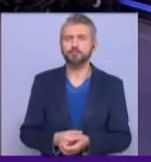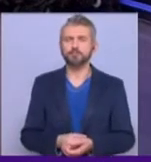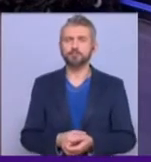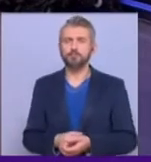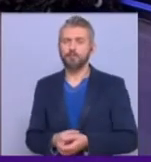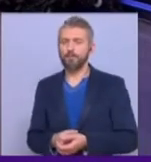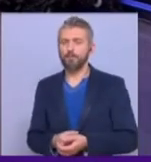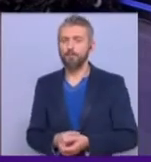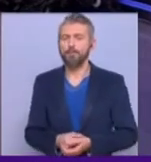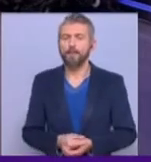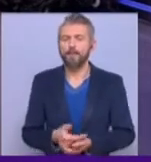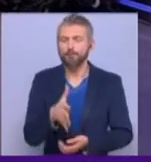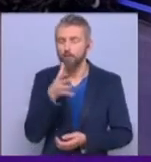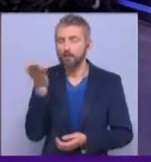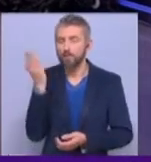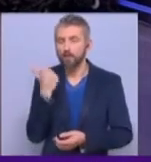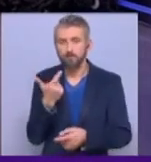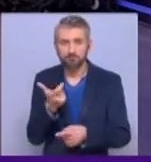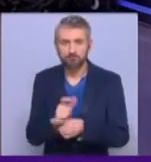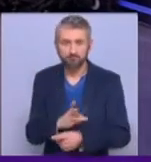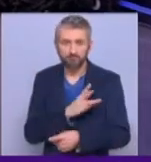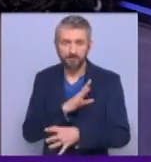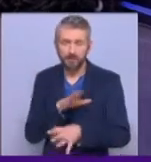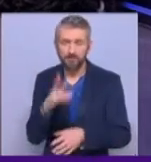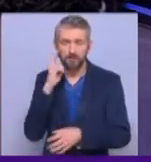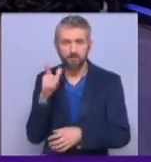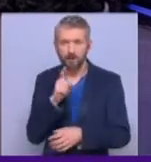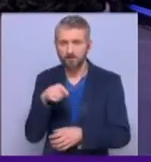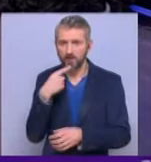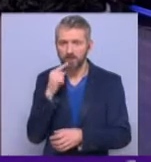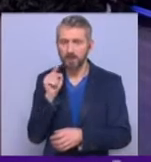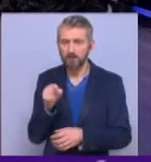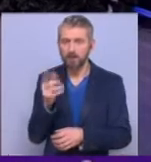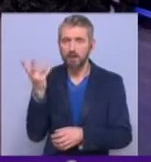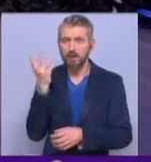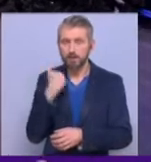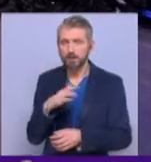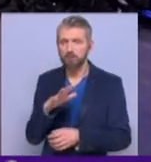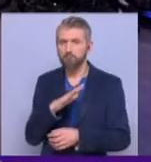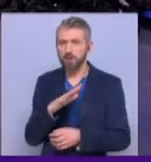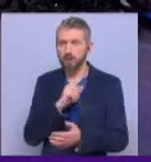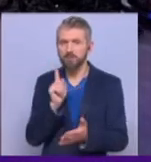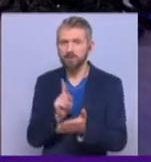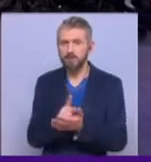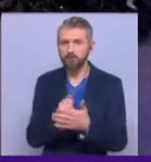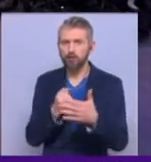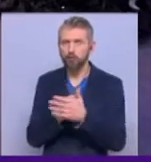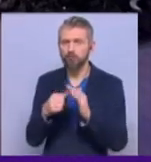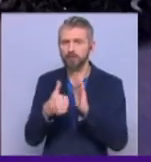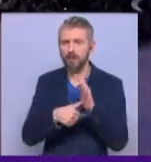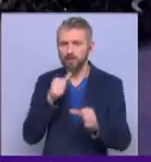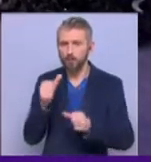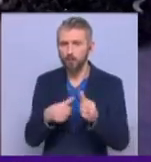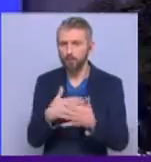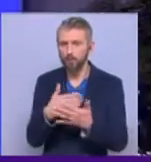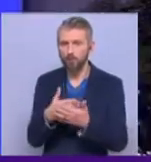Правительство демотивировало в своє время дуже сильно, тому що, допустим, той же Київгаз говорив, що їм, коли було обов'язательство до 2016 року,